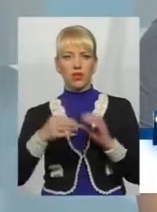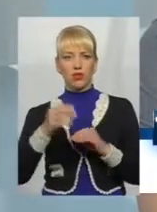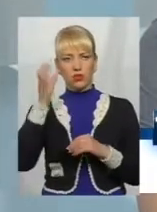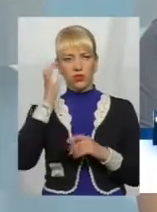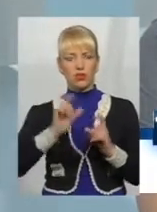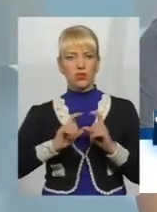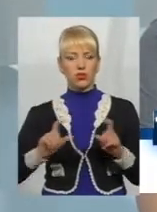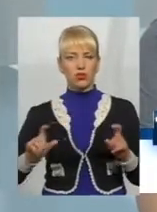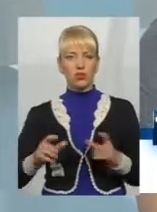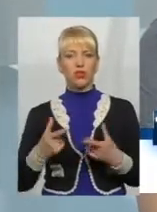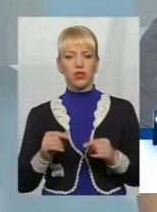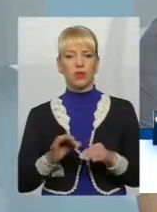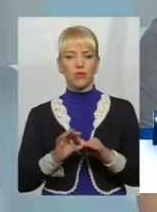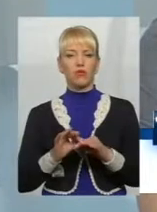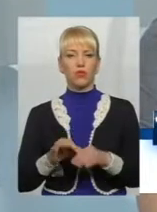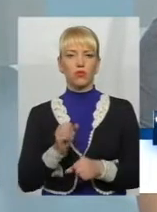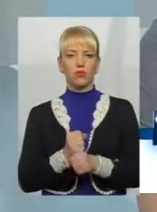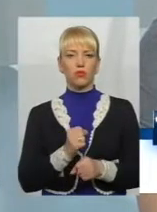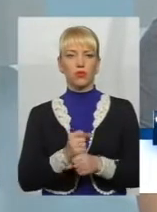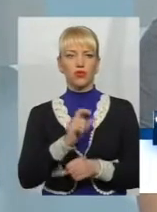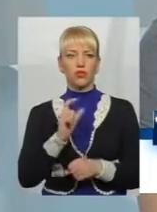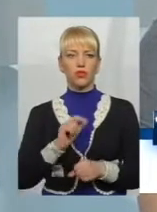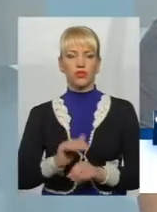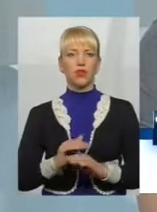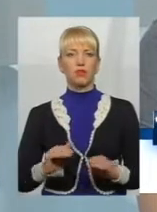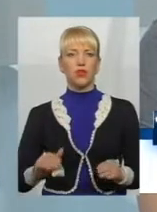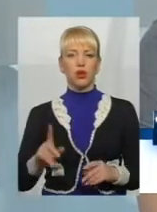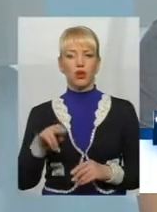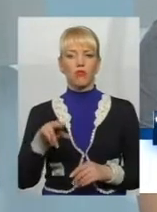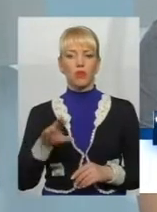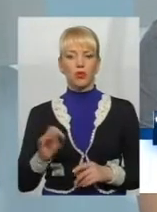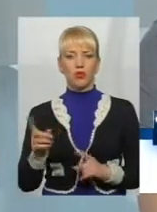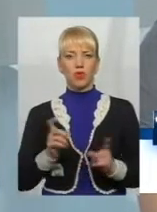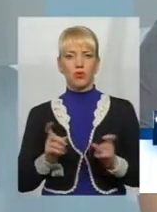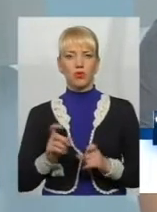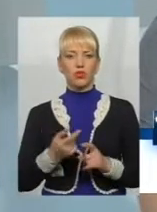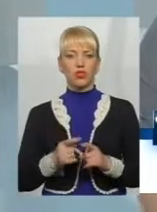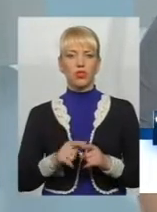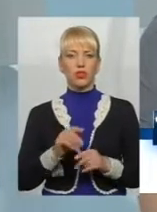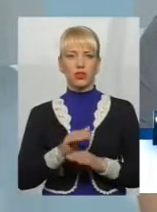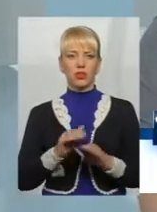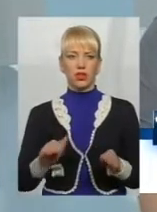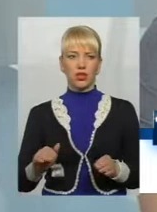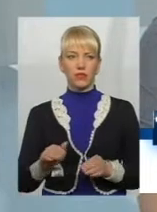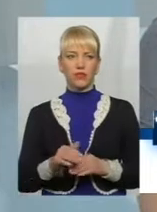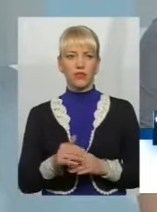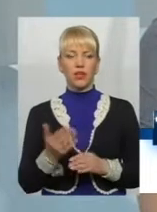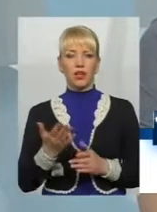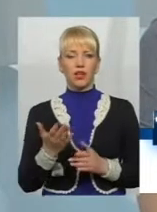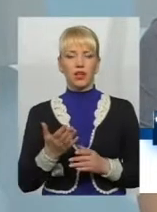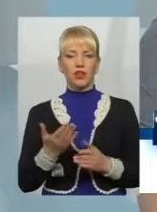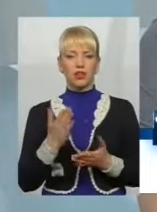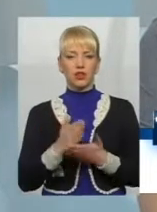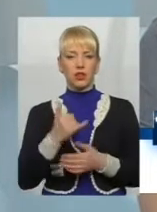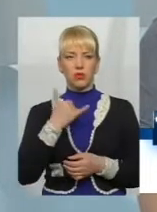школи, де проводять роботу з дітьми по залученню їх на види спорту, які культивуються в